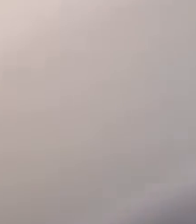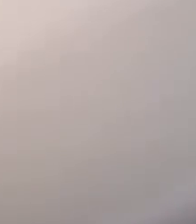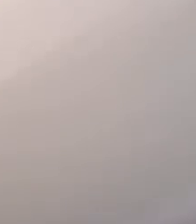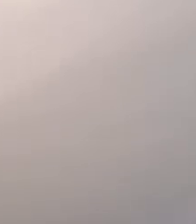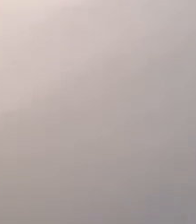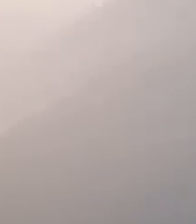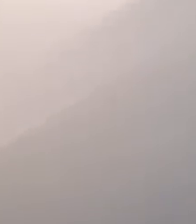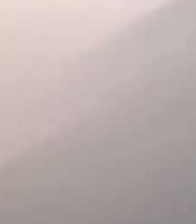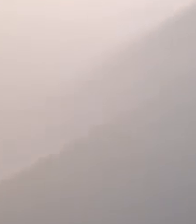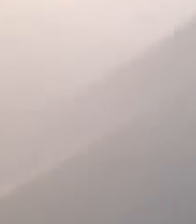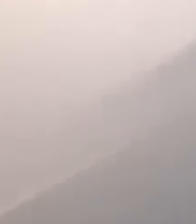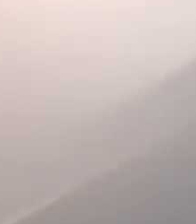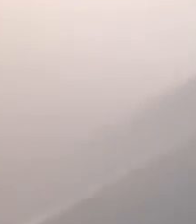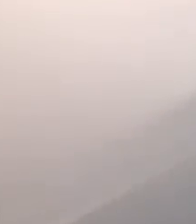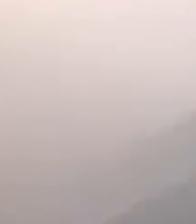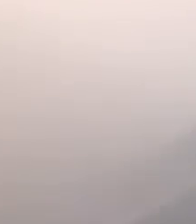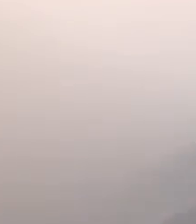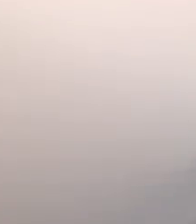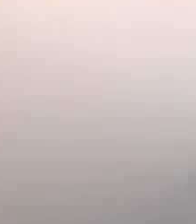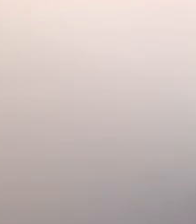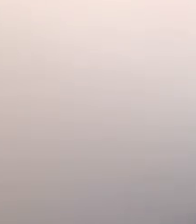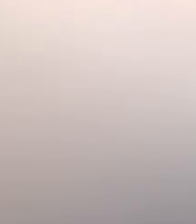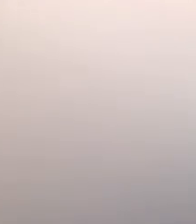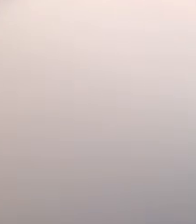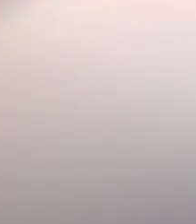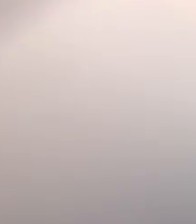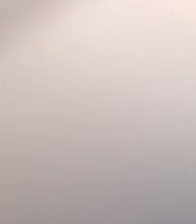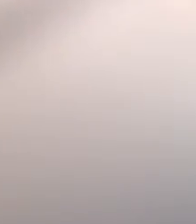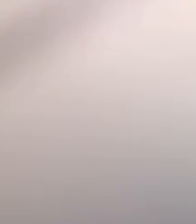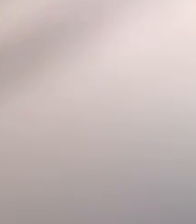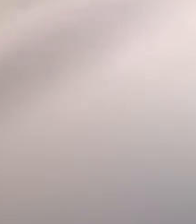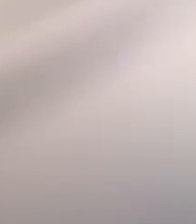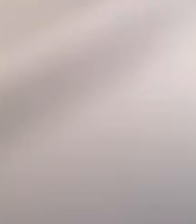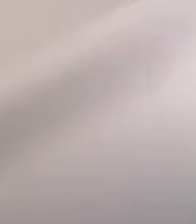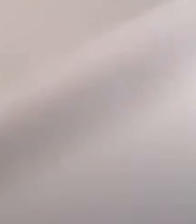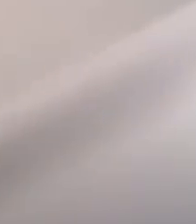Kapuso Abroad, pwede nyo rin kaming makasama sa GMA Pinoy